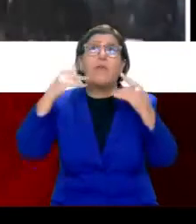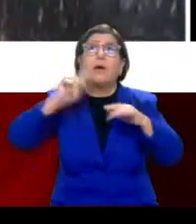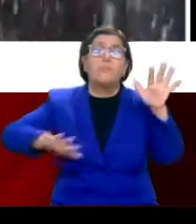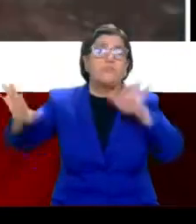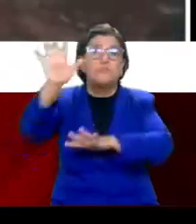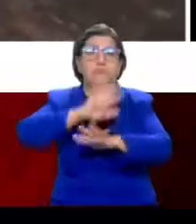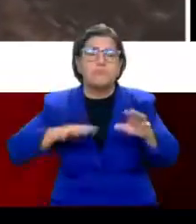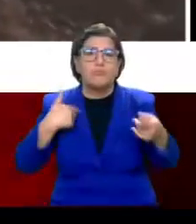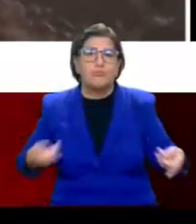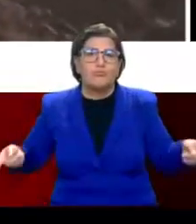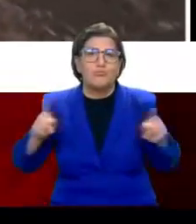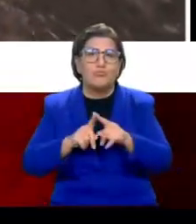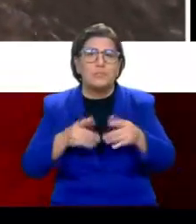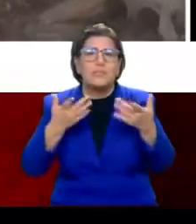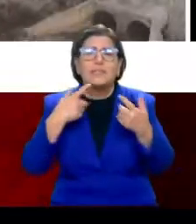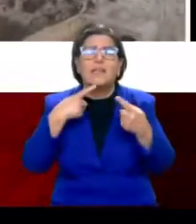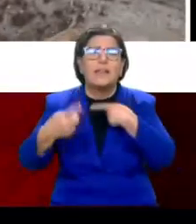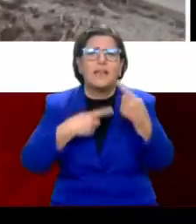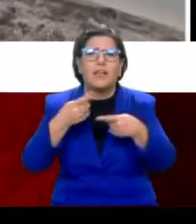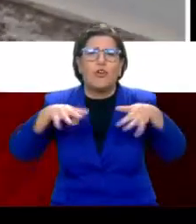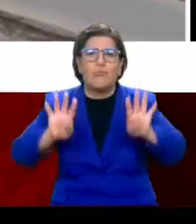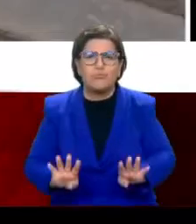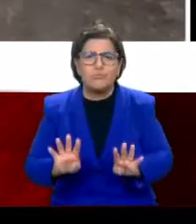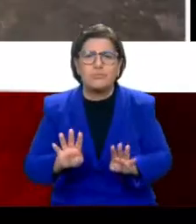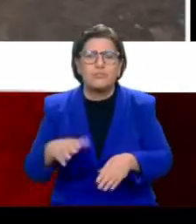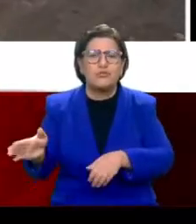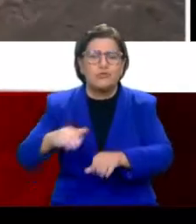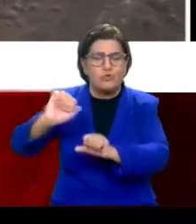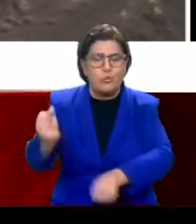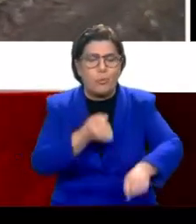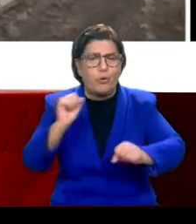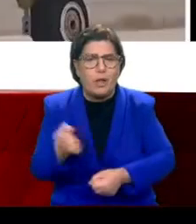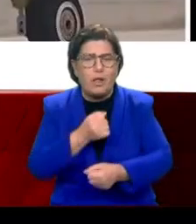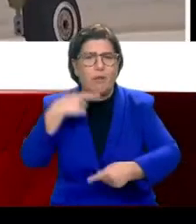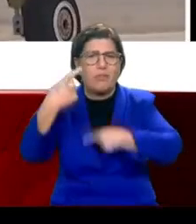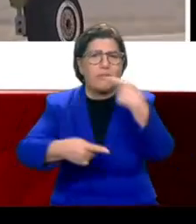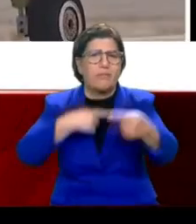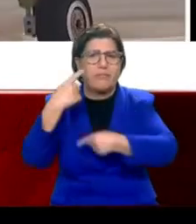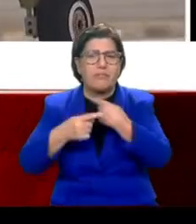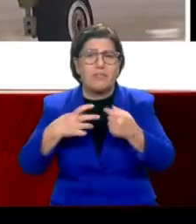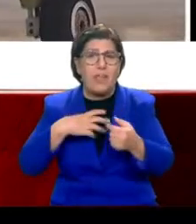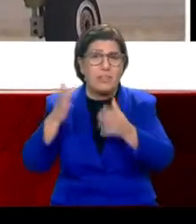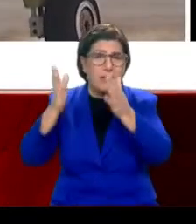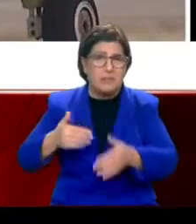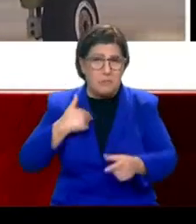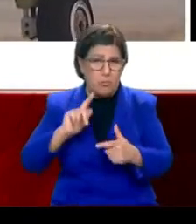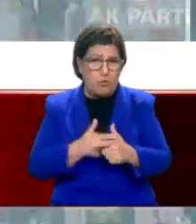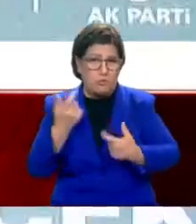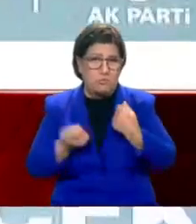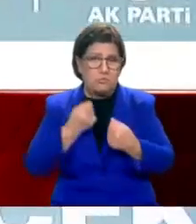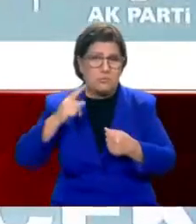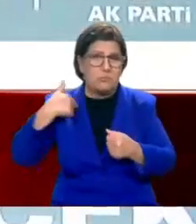Ne dediler? Kalorifer peteği, süpürge sapı. Kendi akıllarınca projelerimizle dalga